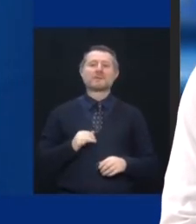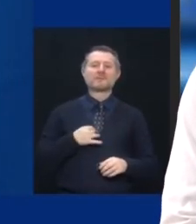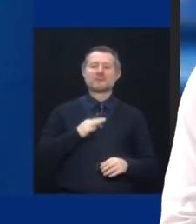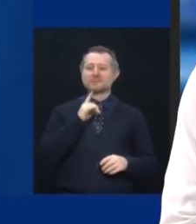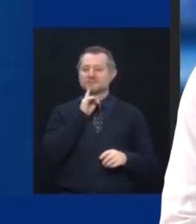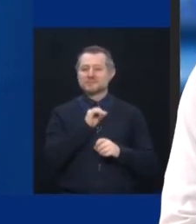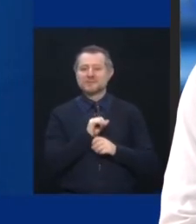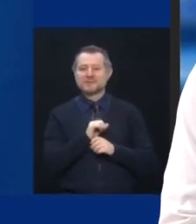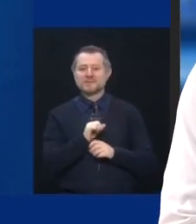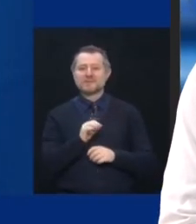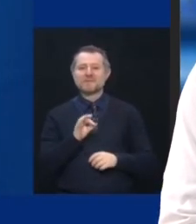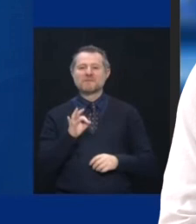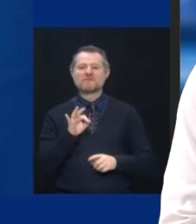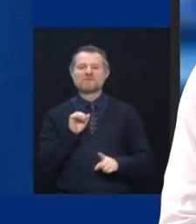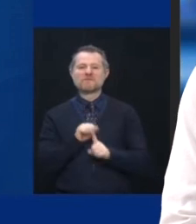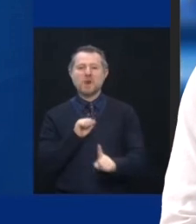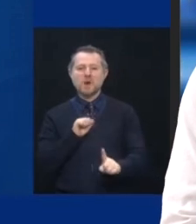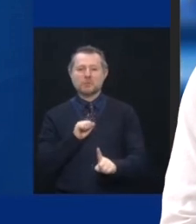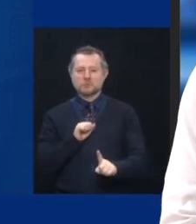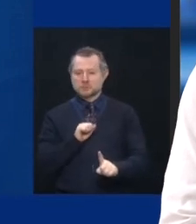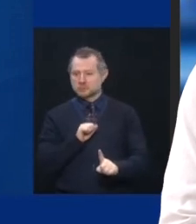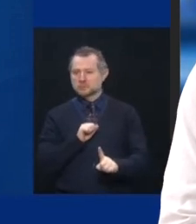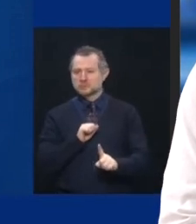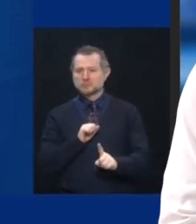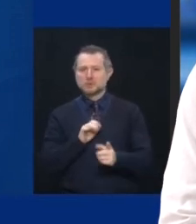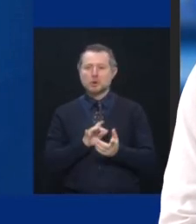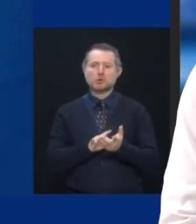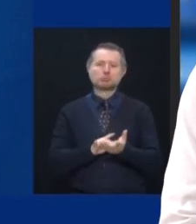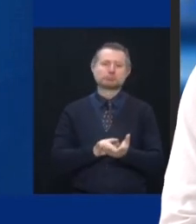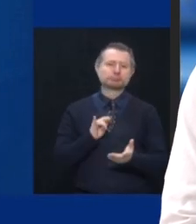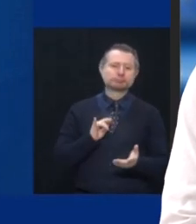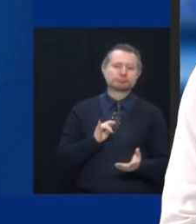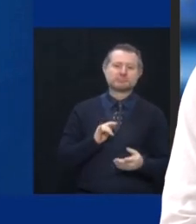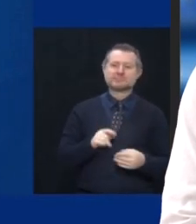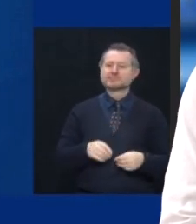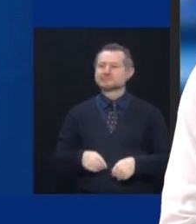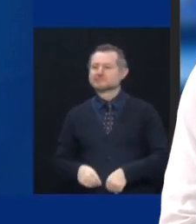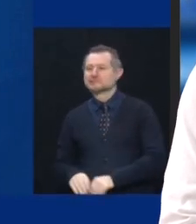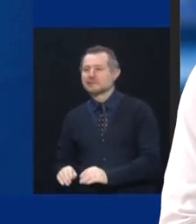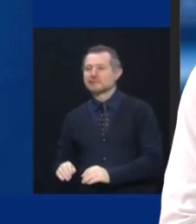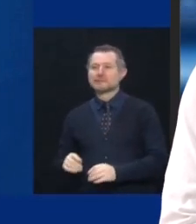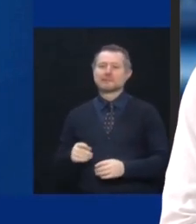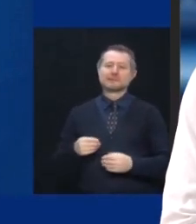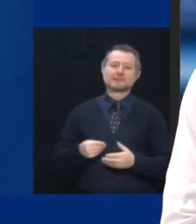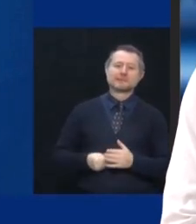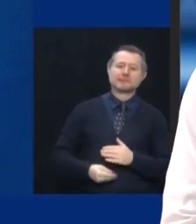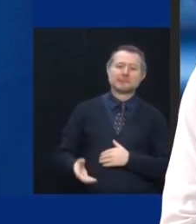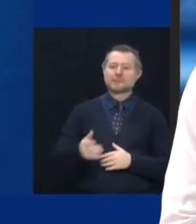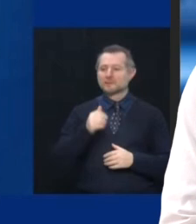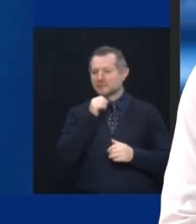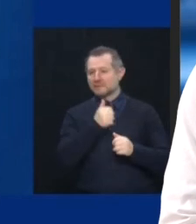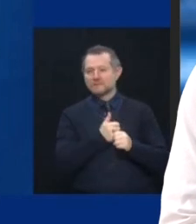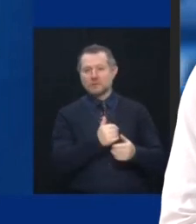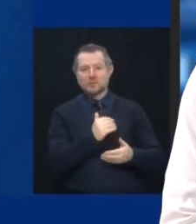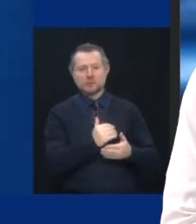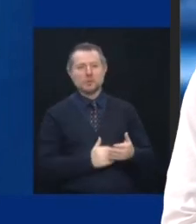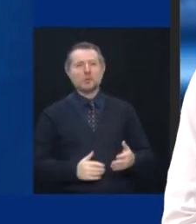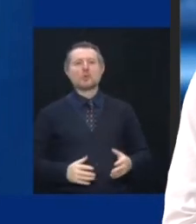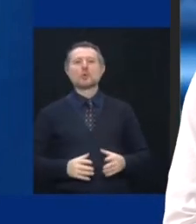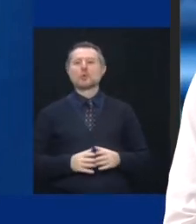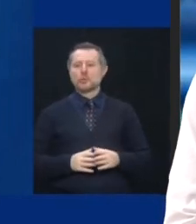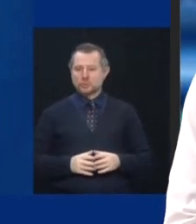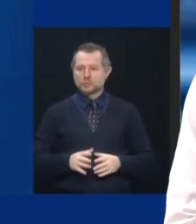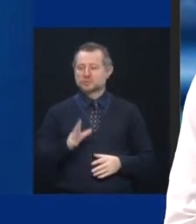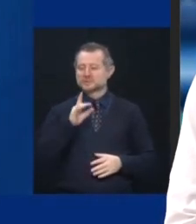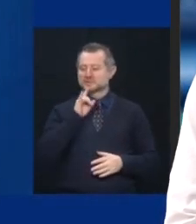了。还有别的网友持有反对意见，他说全美现在的疫情这么严重，就是刚开始美国 CDC 的错误指